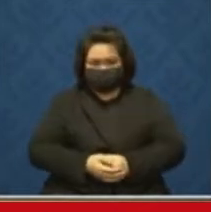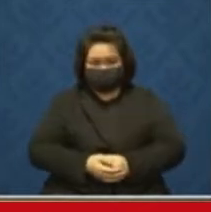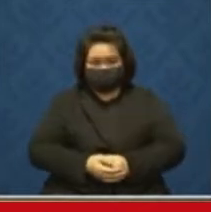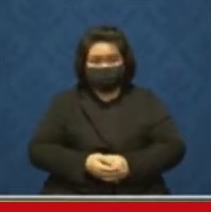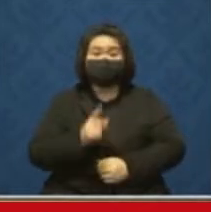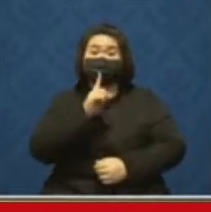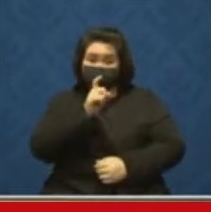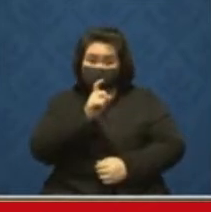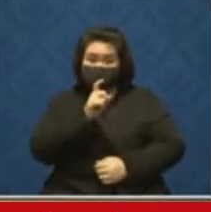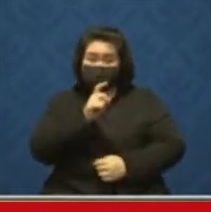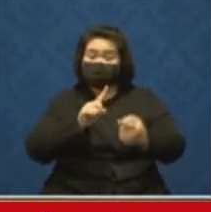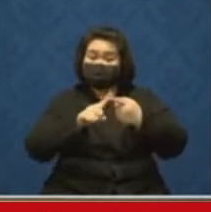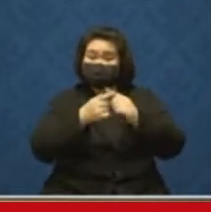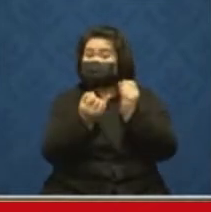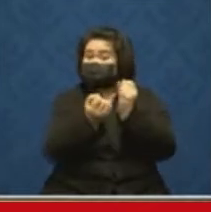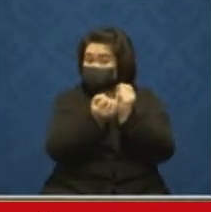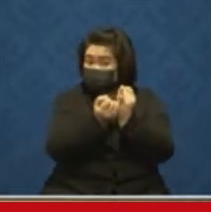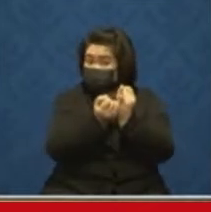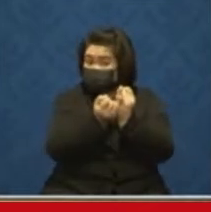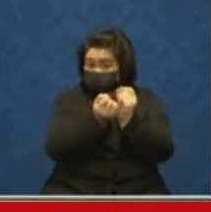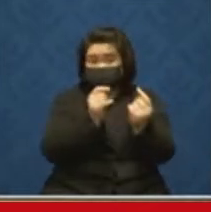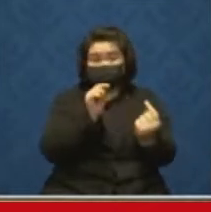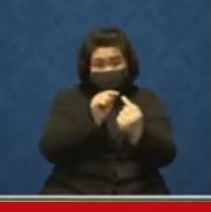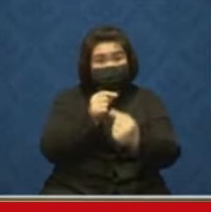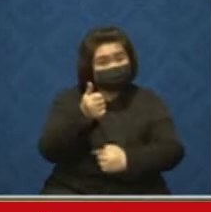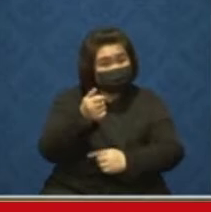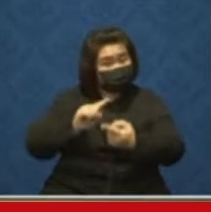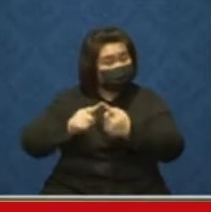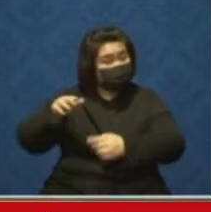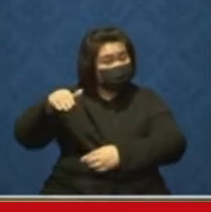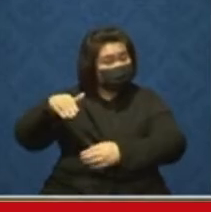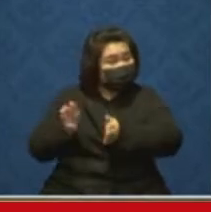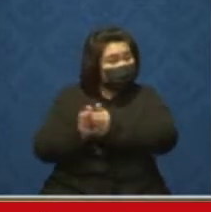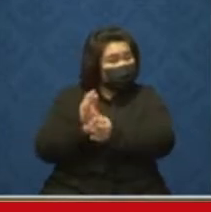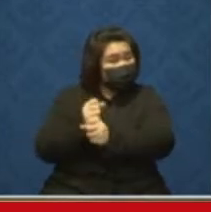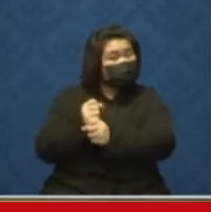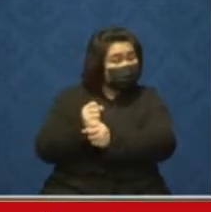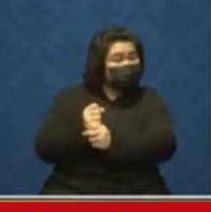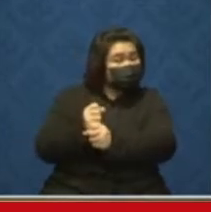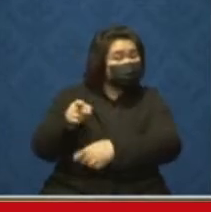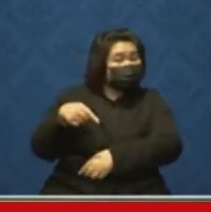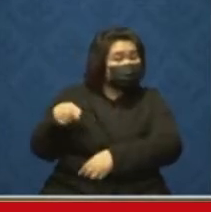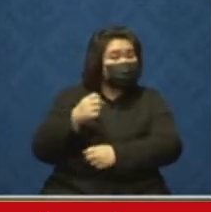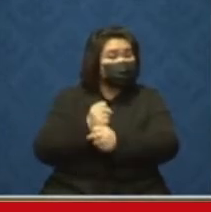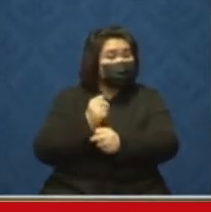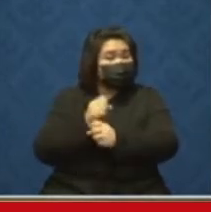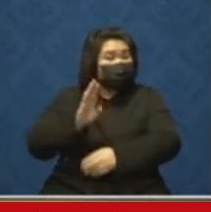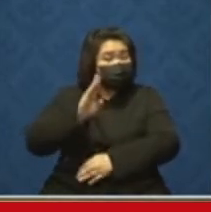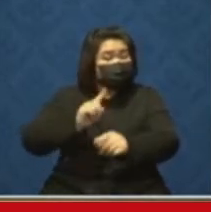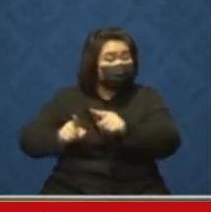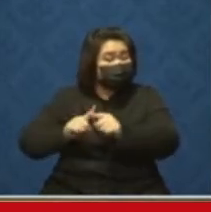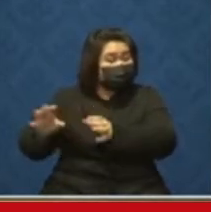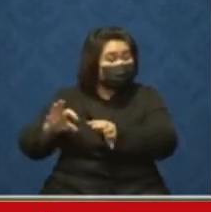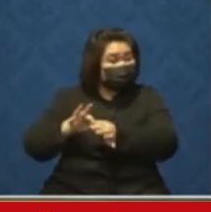เหมาะสมหรอไม่เป็นการเอือผลประยชน์กัพวกพร้องหรอไม่ที่อยู่ในวงวารทำธรกิจเคร้อคาย